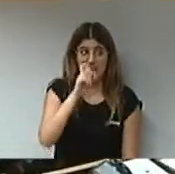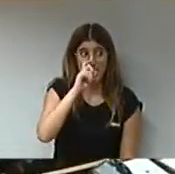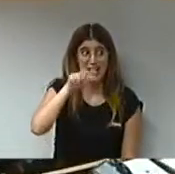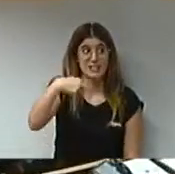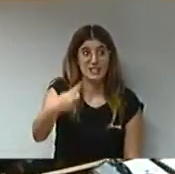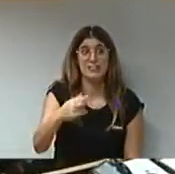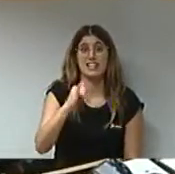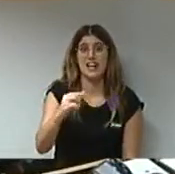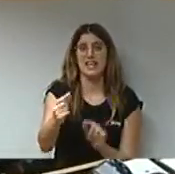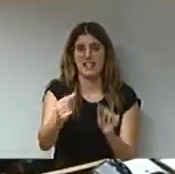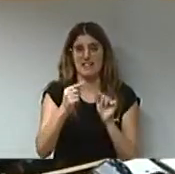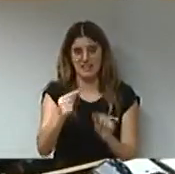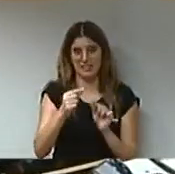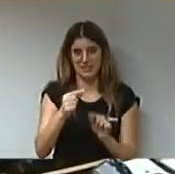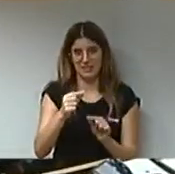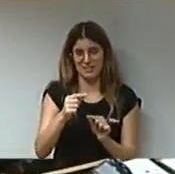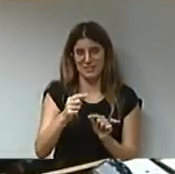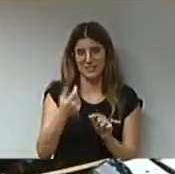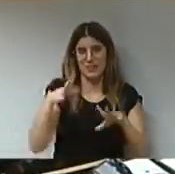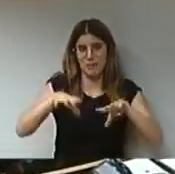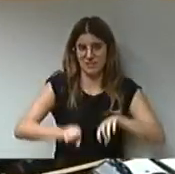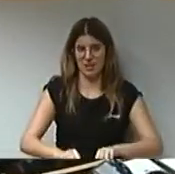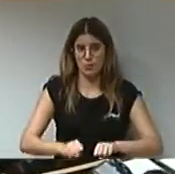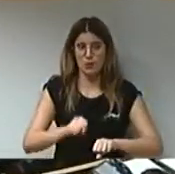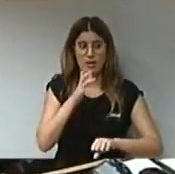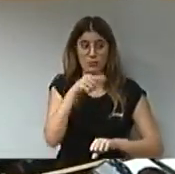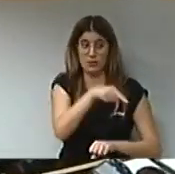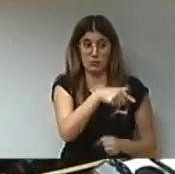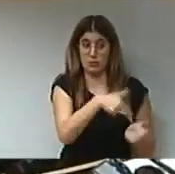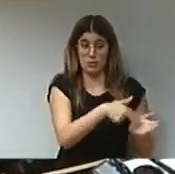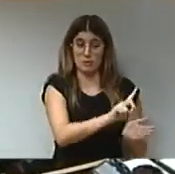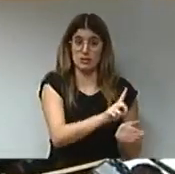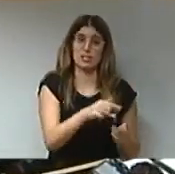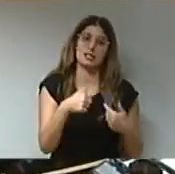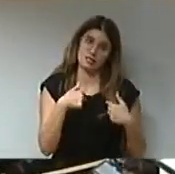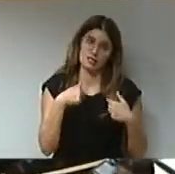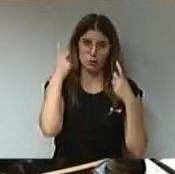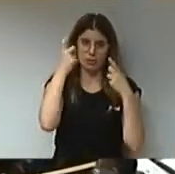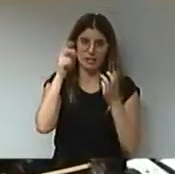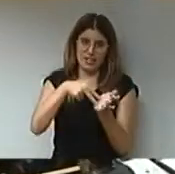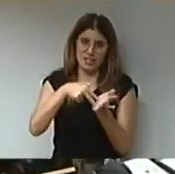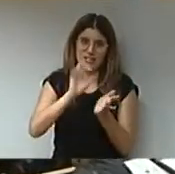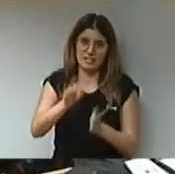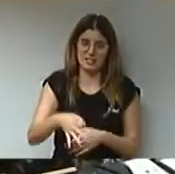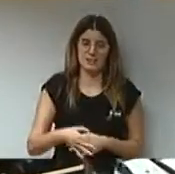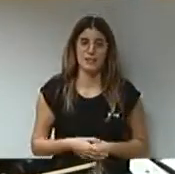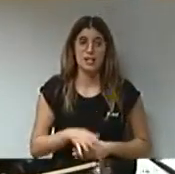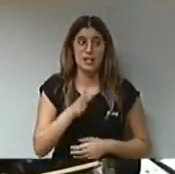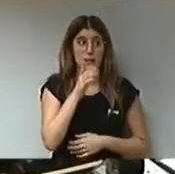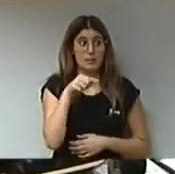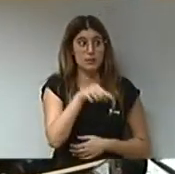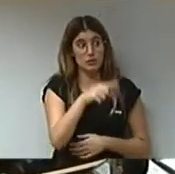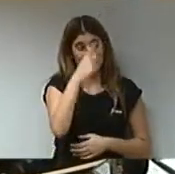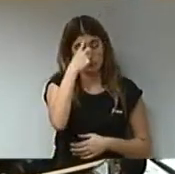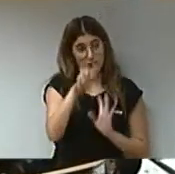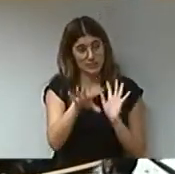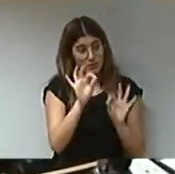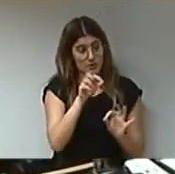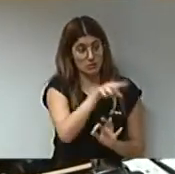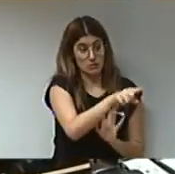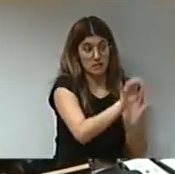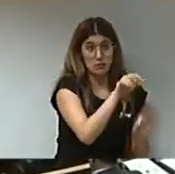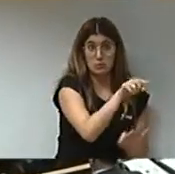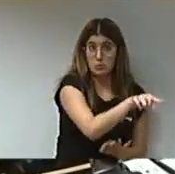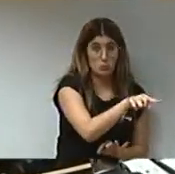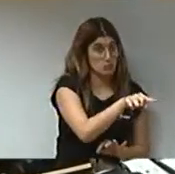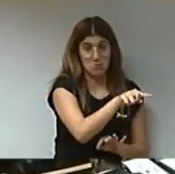debat d'investidura en el que vostè segur que no estarà i jo intentaré estar. Però això sap qui ho decidirà. No ho decidirà vostè.